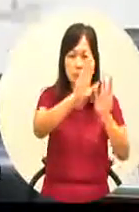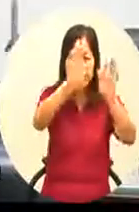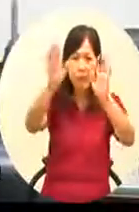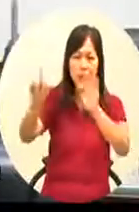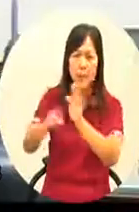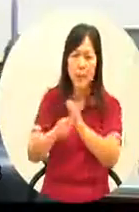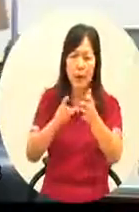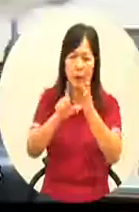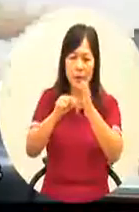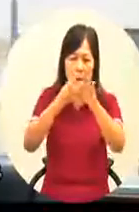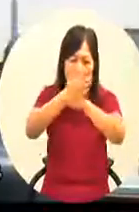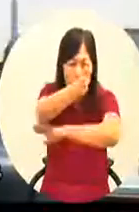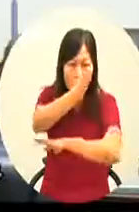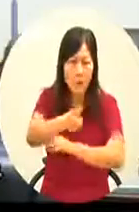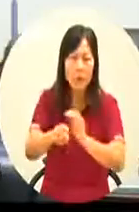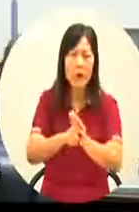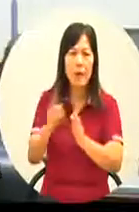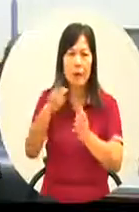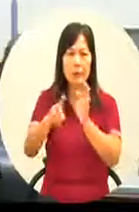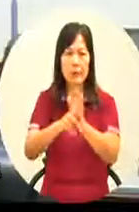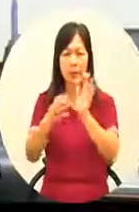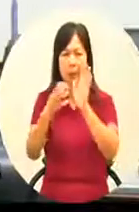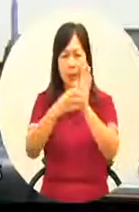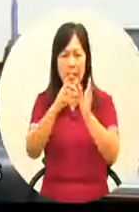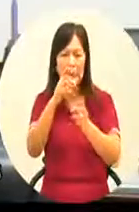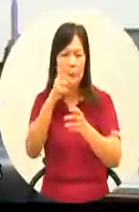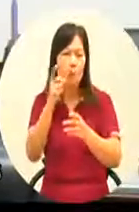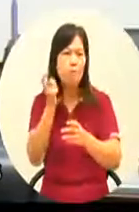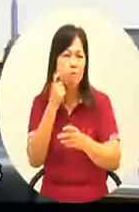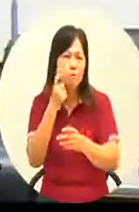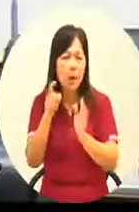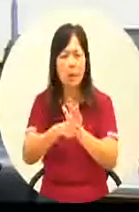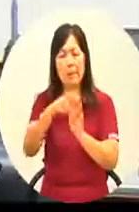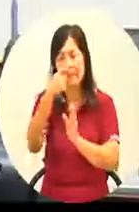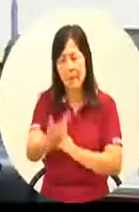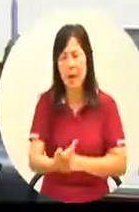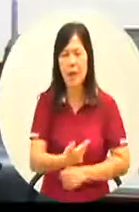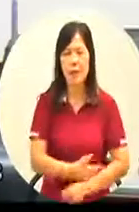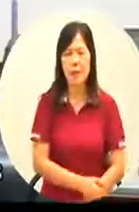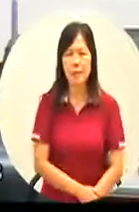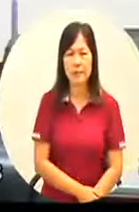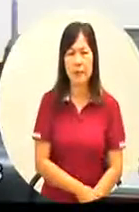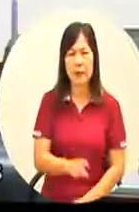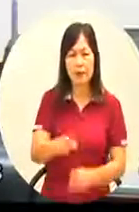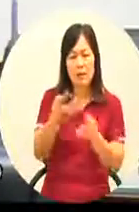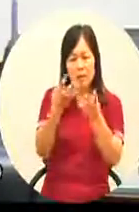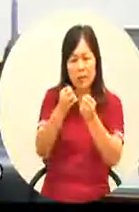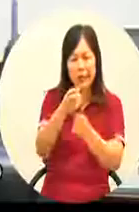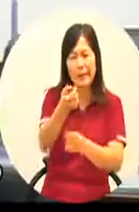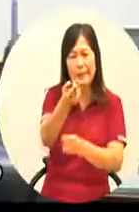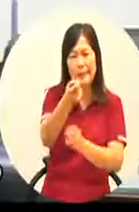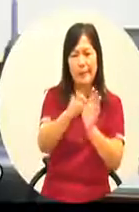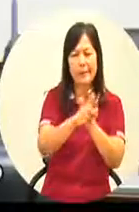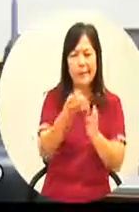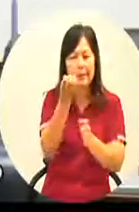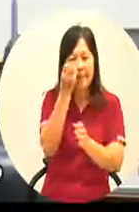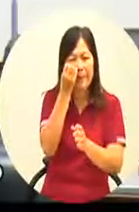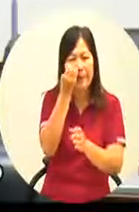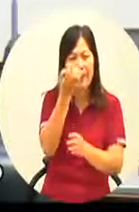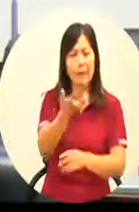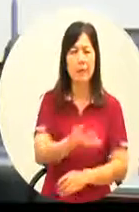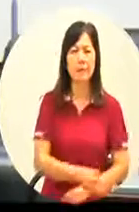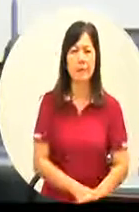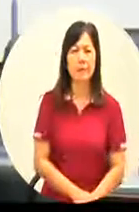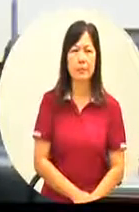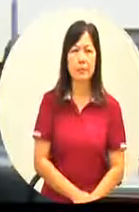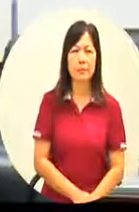过期的啦，什么或是标示不实，嘿，拢想，嘿，拢想办啊。而且那个数量很少，根本微乎其微，